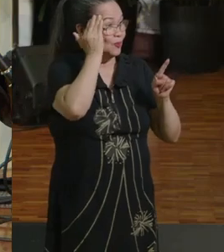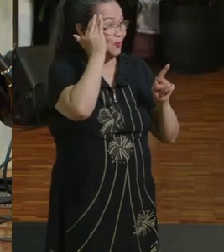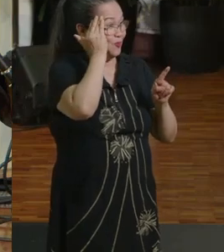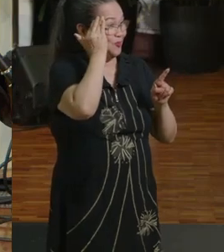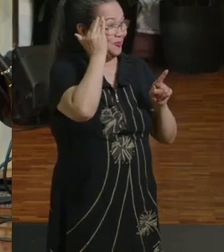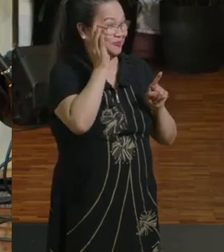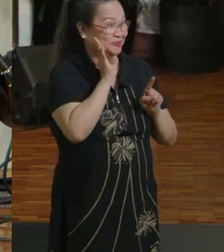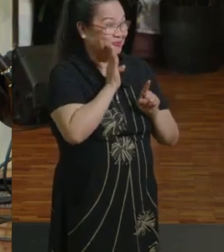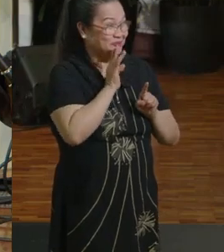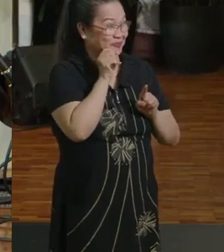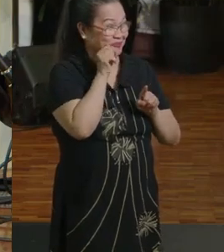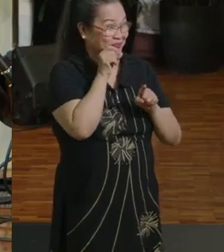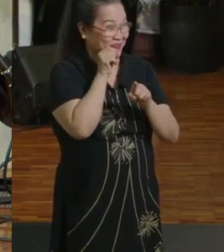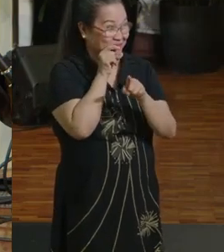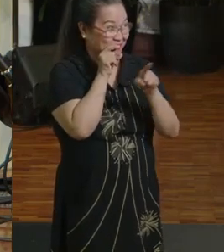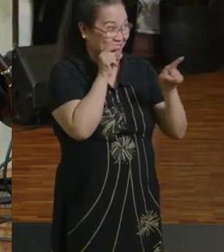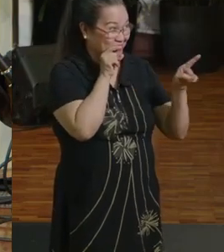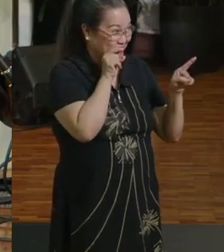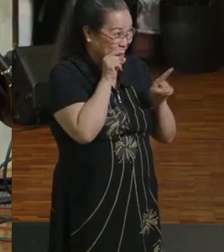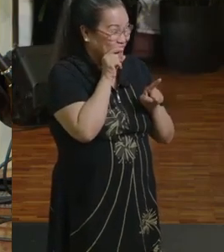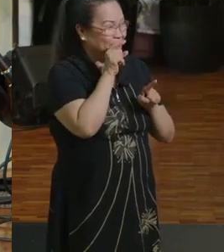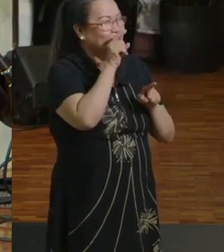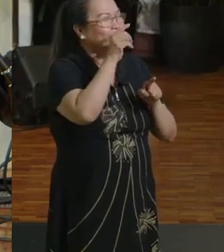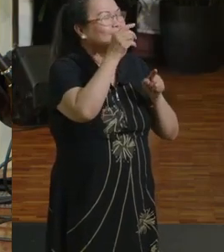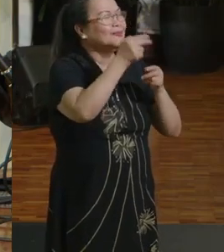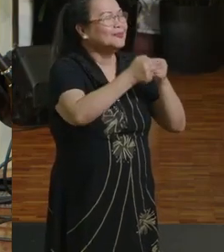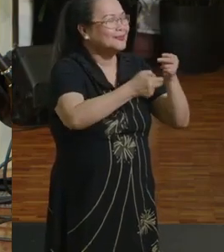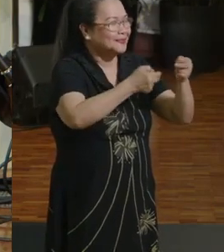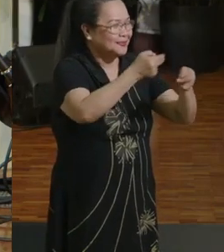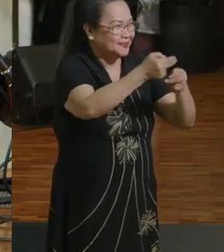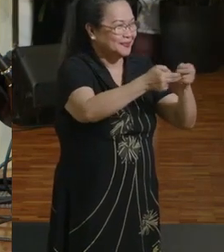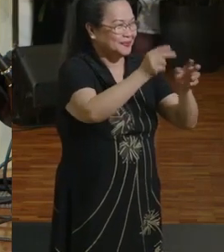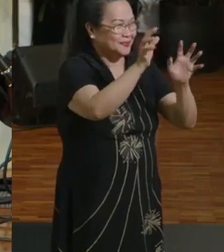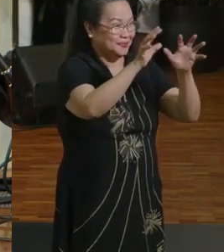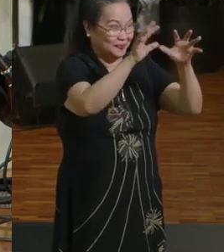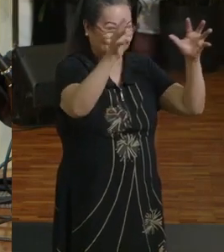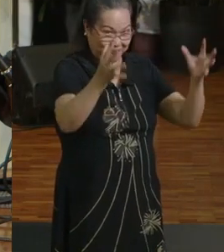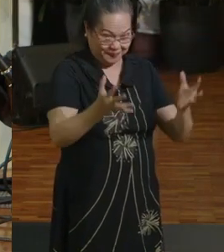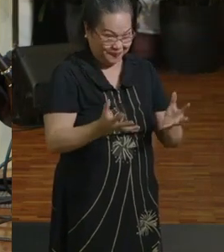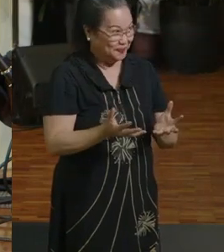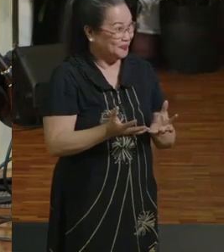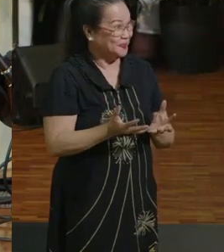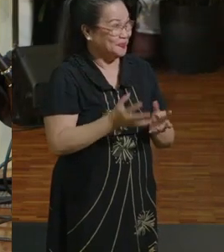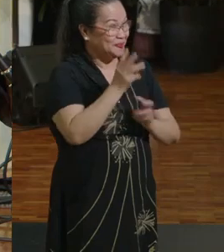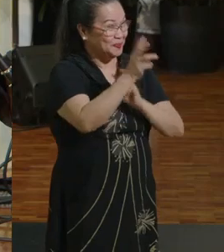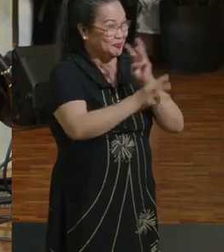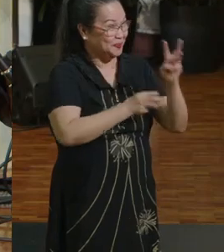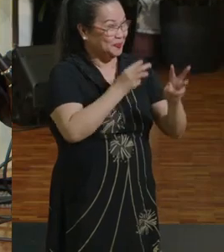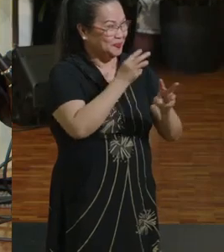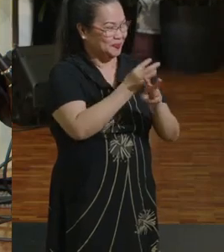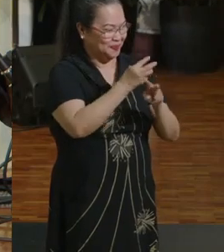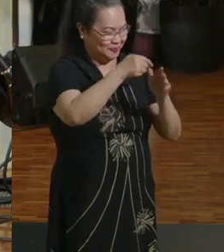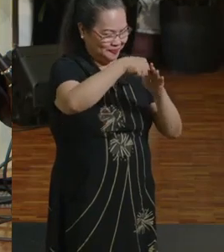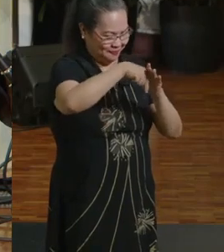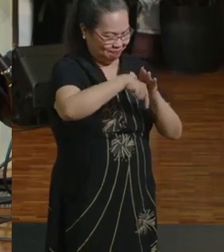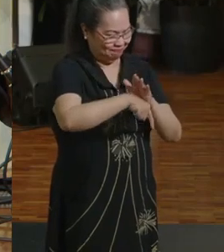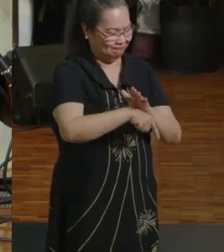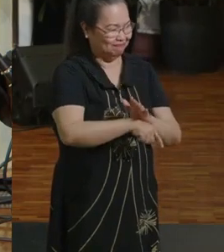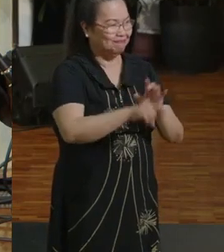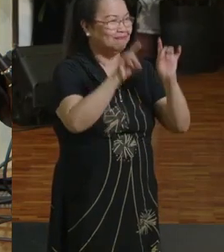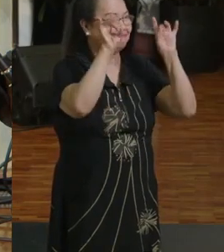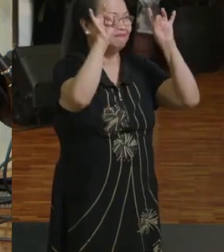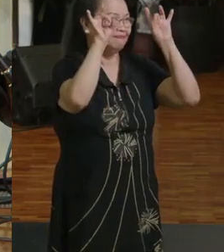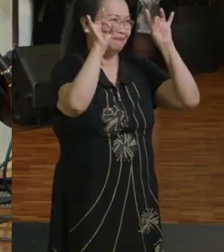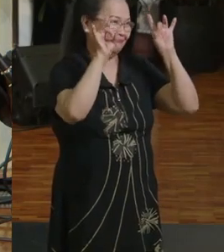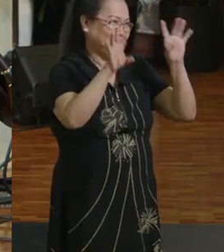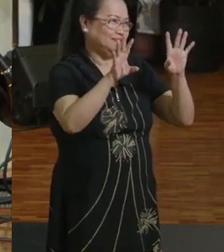kapatid, sa kasaysayan ng sanlibutan, malalim at matindi